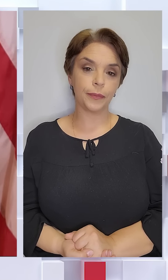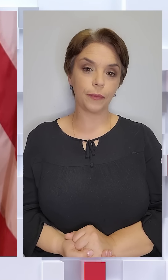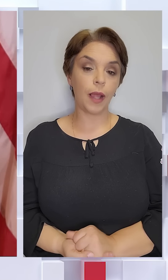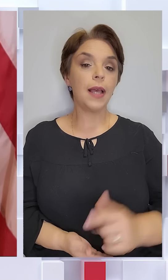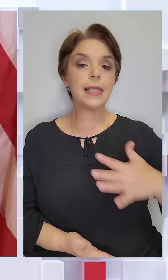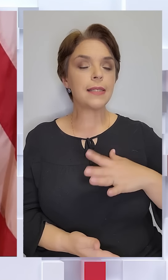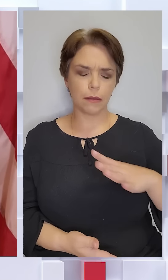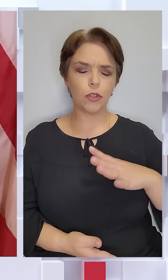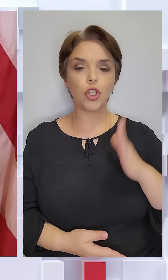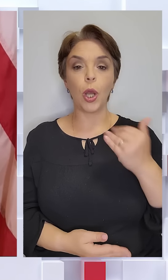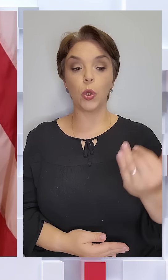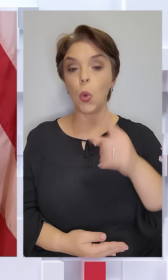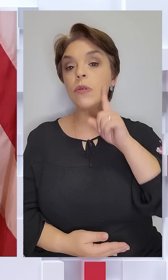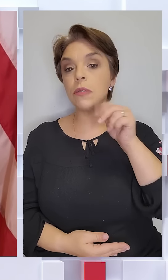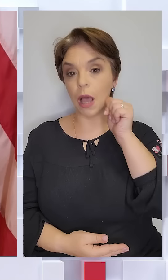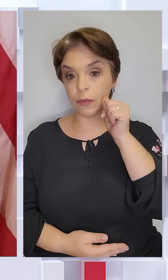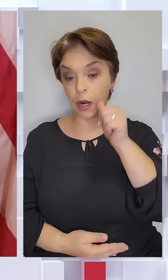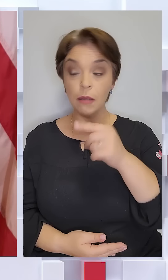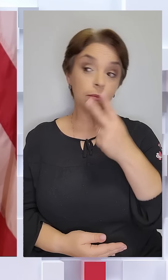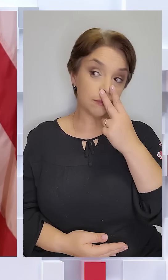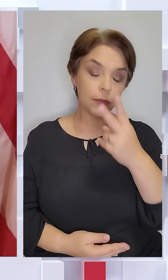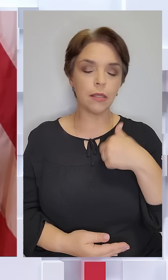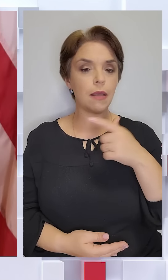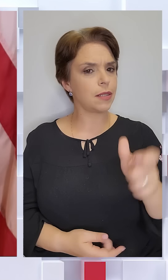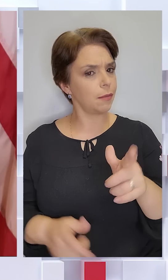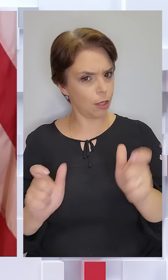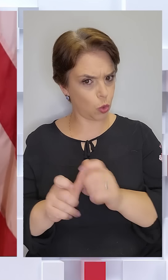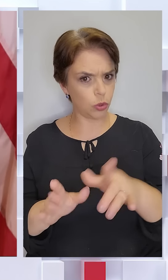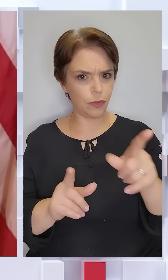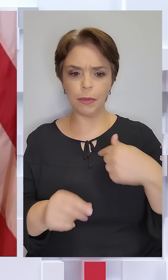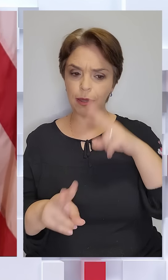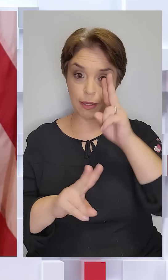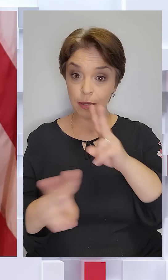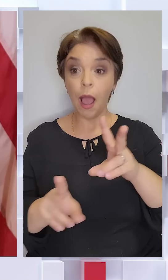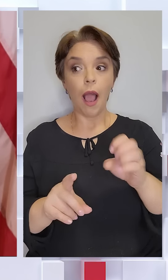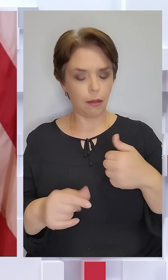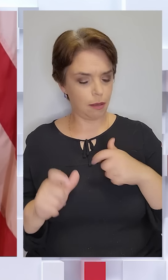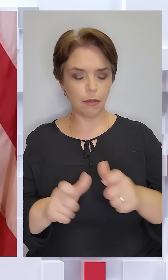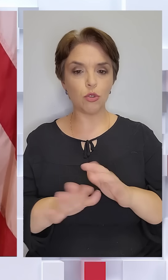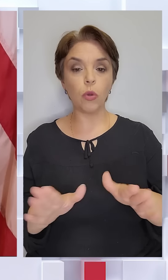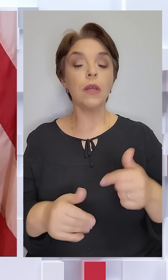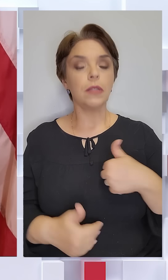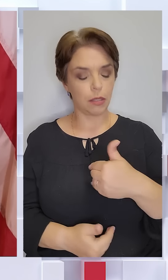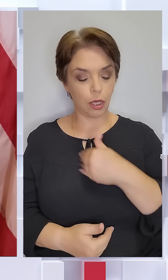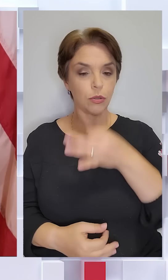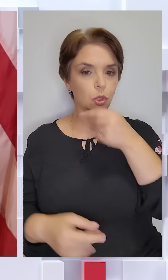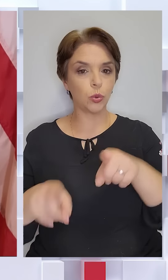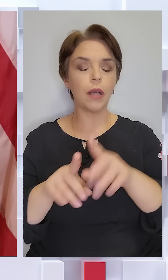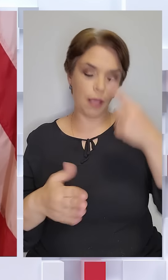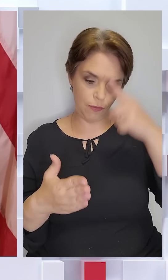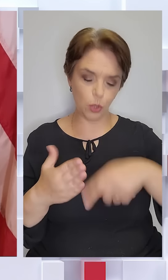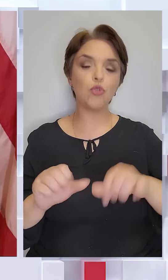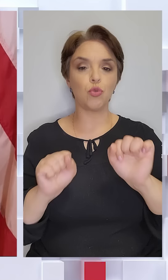З нетерпінням чекаю на нього завтра. Побачимо. Я з ним не згоден. Він мене не знає, але я не згоден. Скажу таке. Я